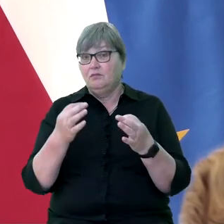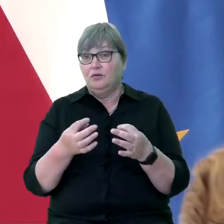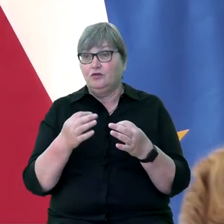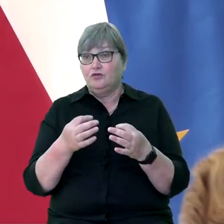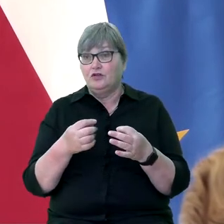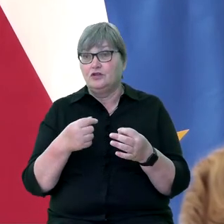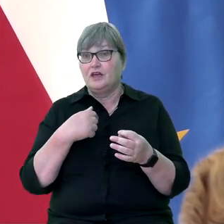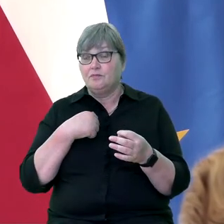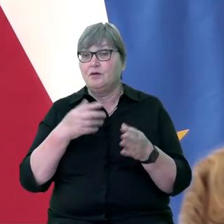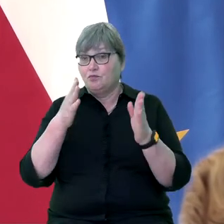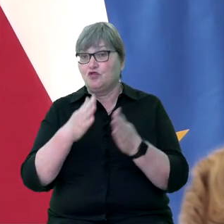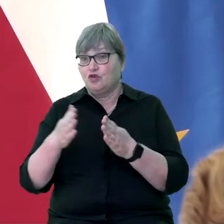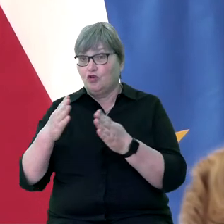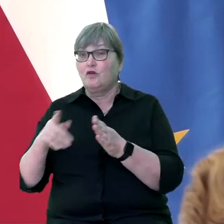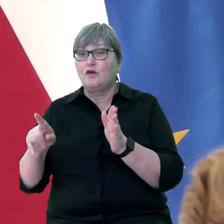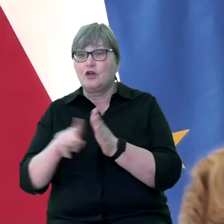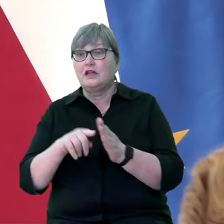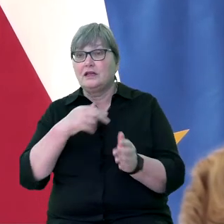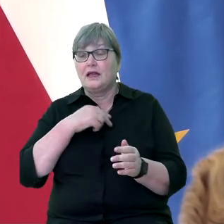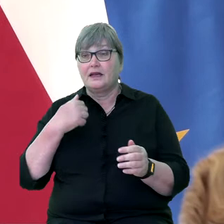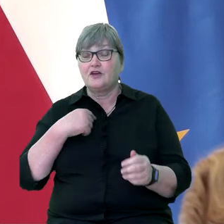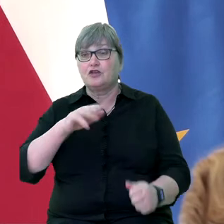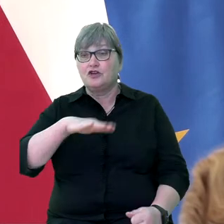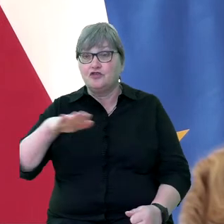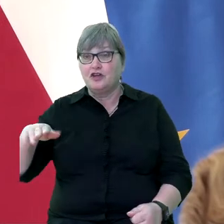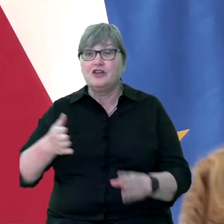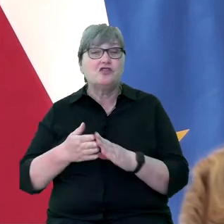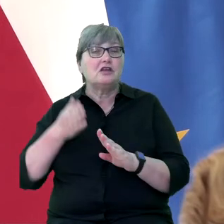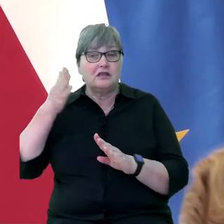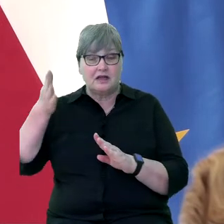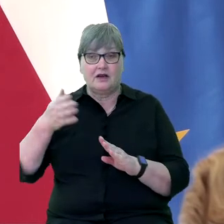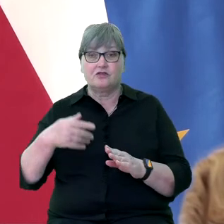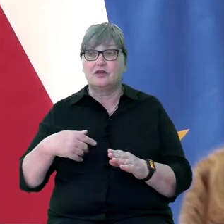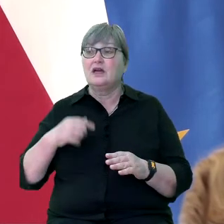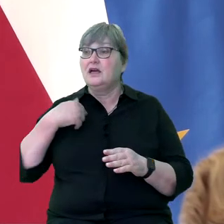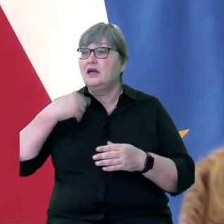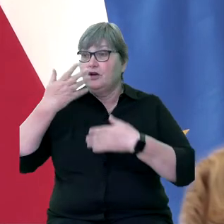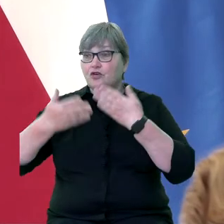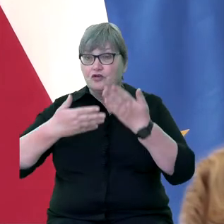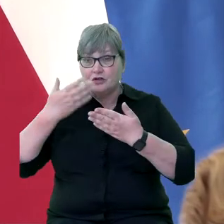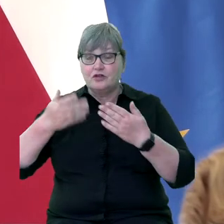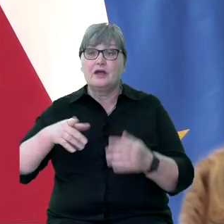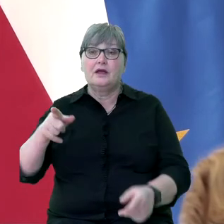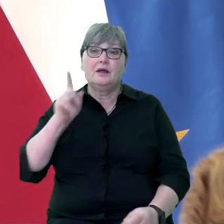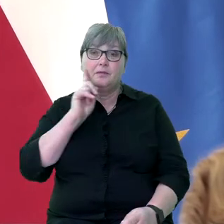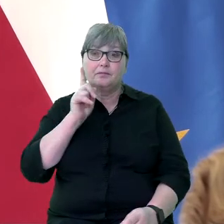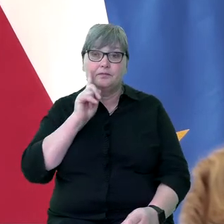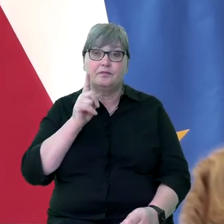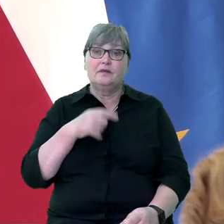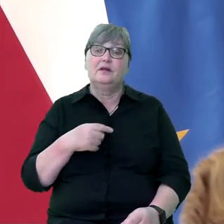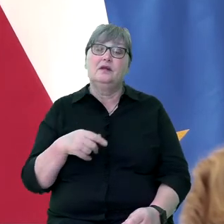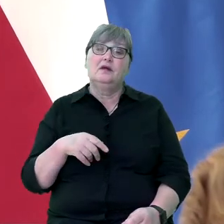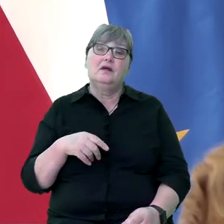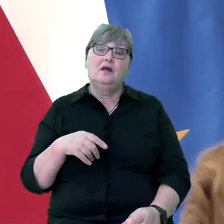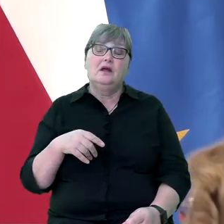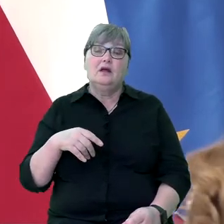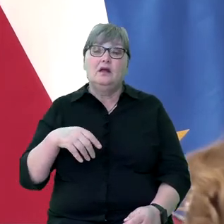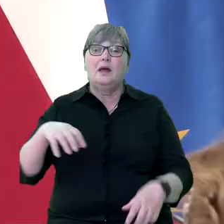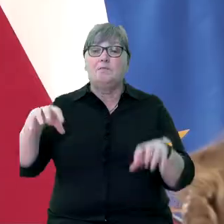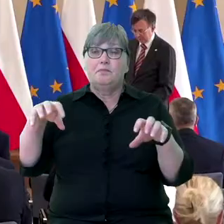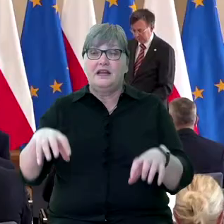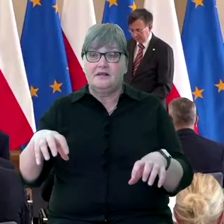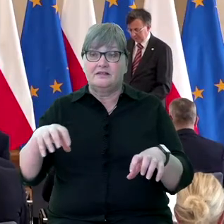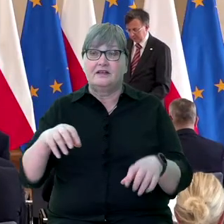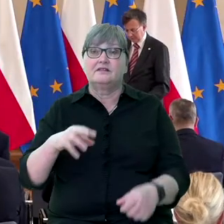naszych dzieci i wnuków. Z wyrazami szacunku i pozdrowieniami, Mateusz Morawiecki, Prezes Rady Ministrów.